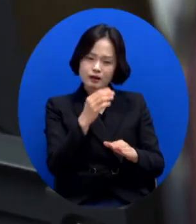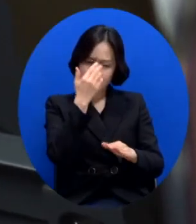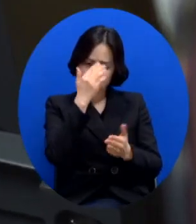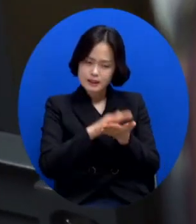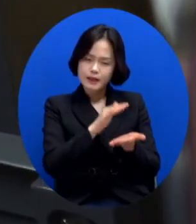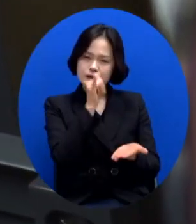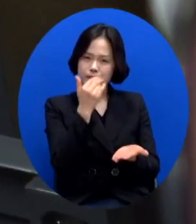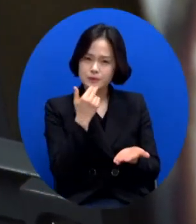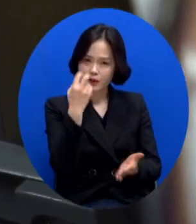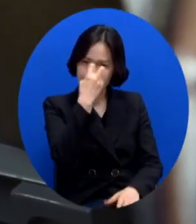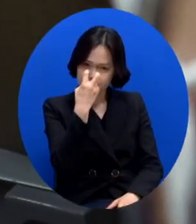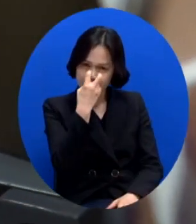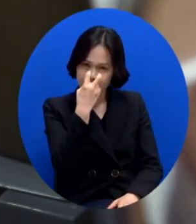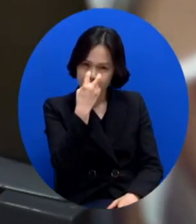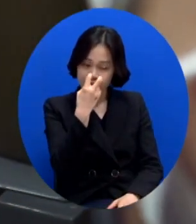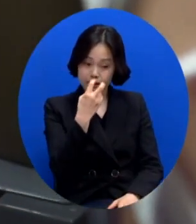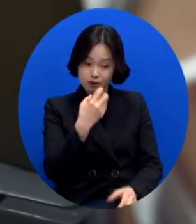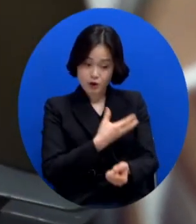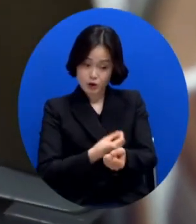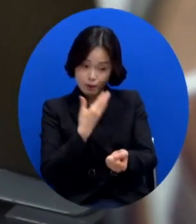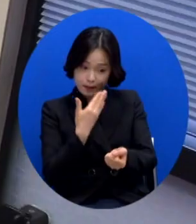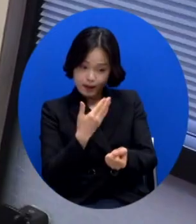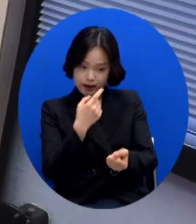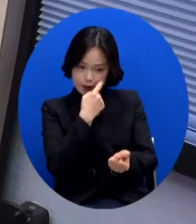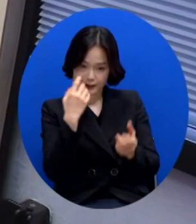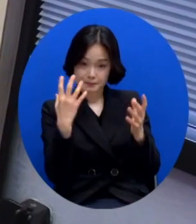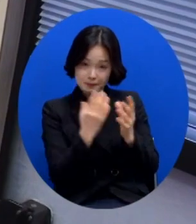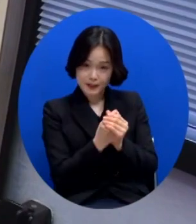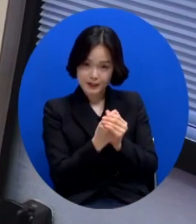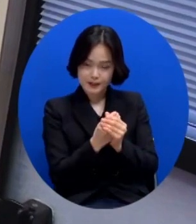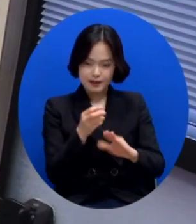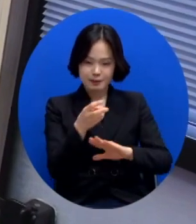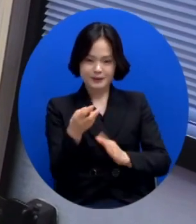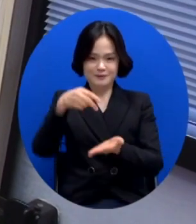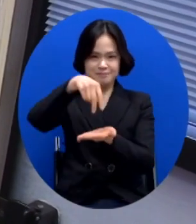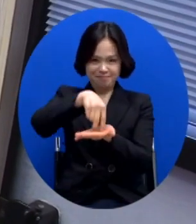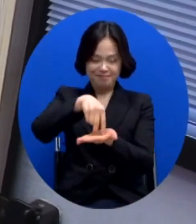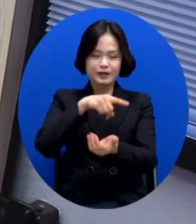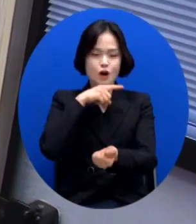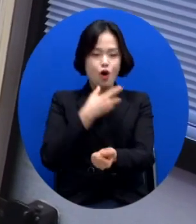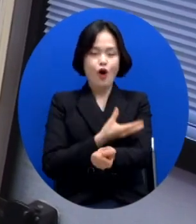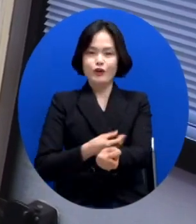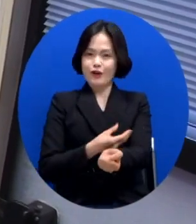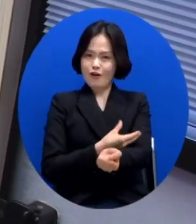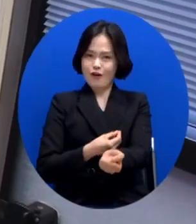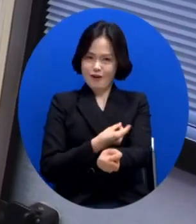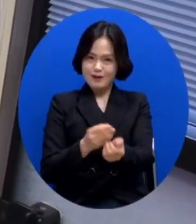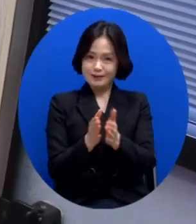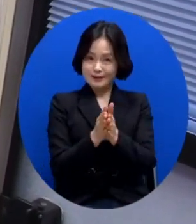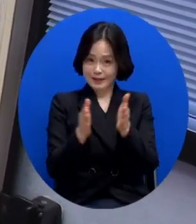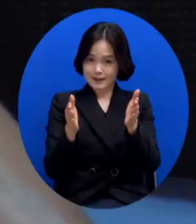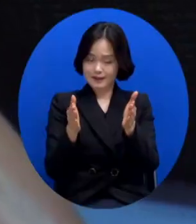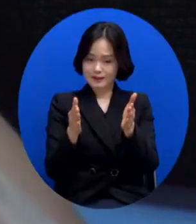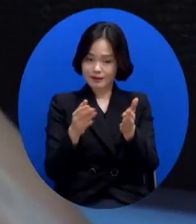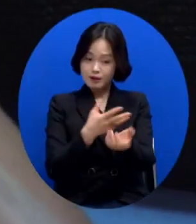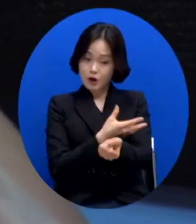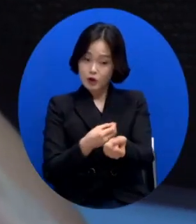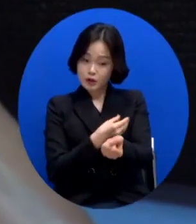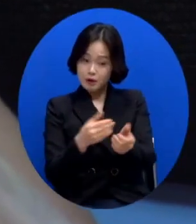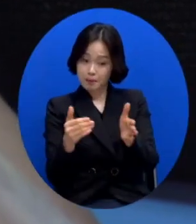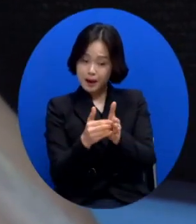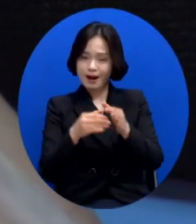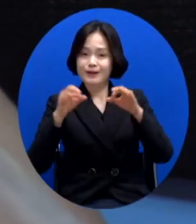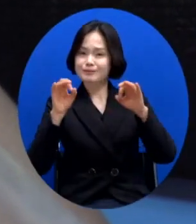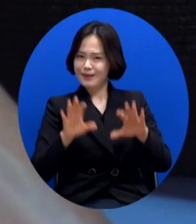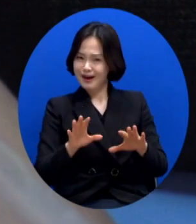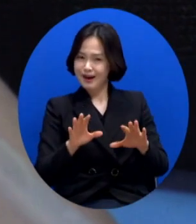마친 성도 드린 곧바로 주저없이 헌혈 대에 올라 커널의 들어갑니다 몇 분에 걸친 수고 지만 꼭